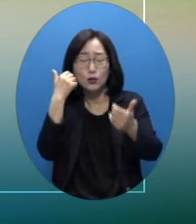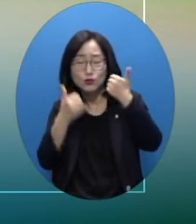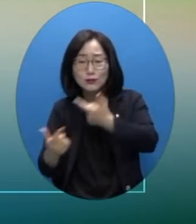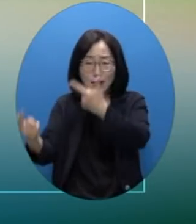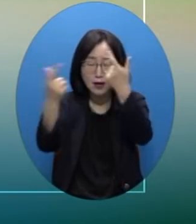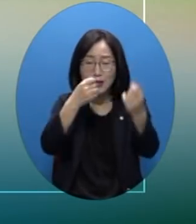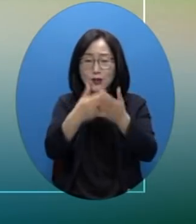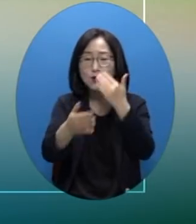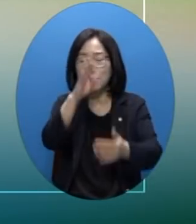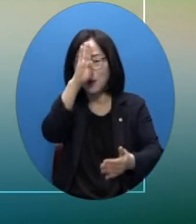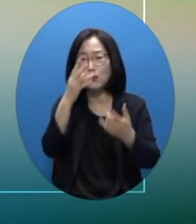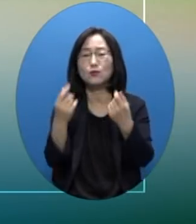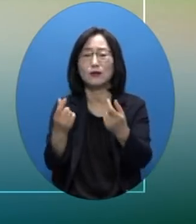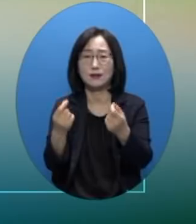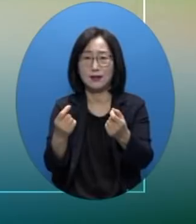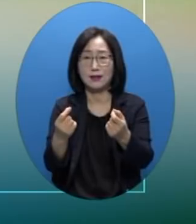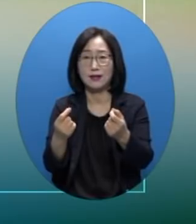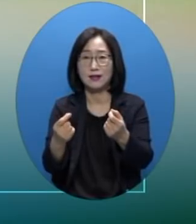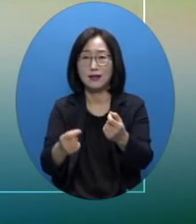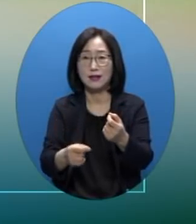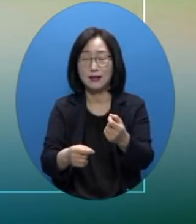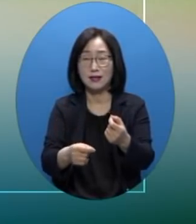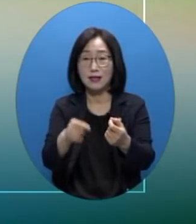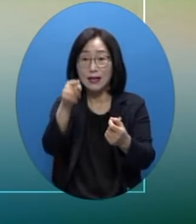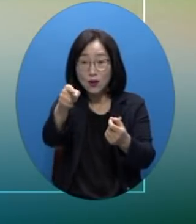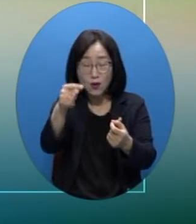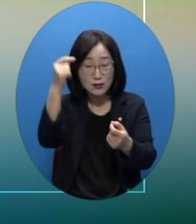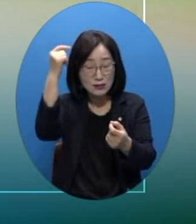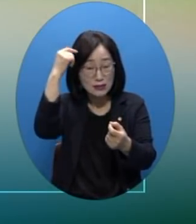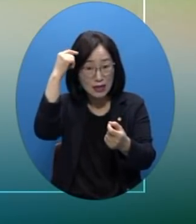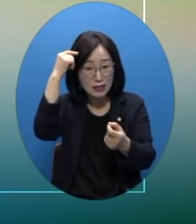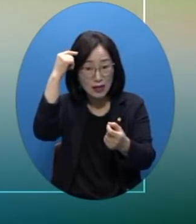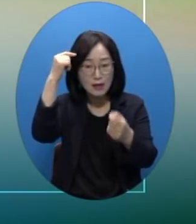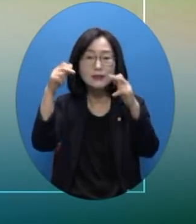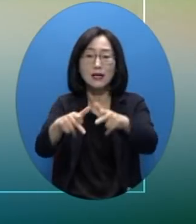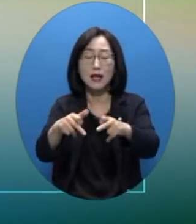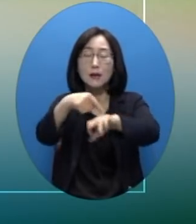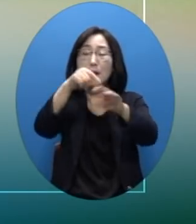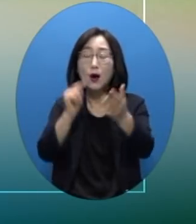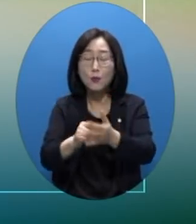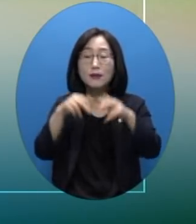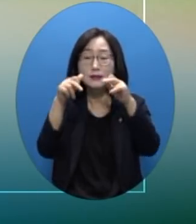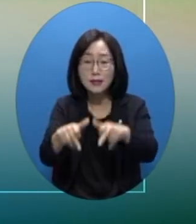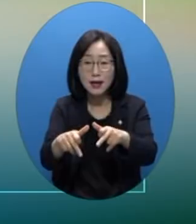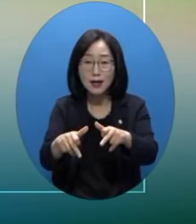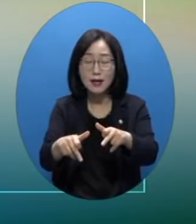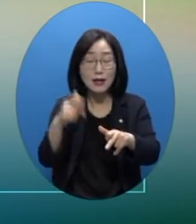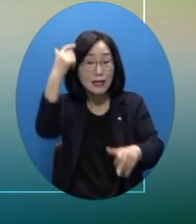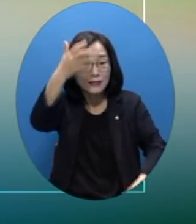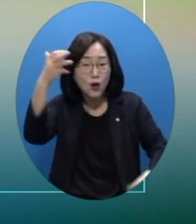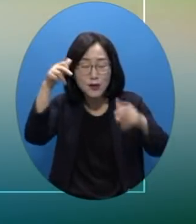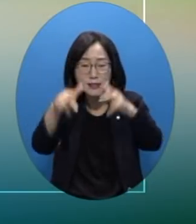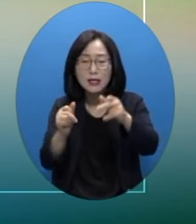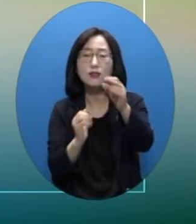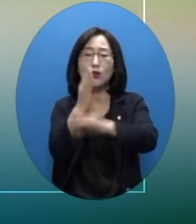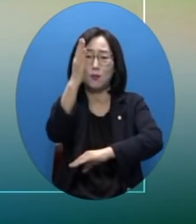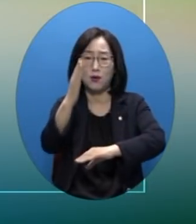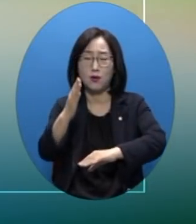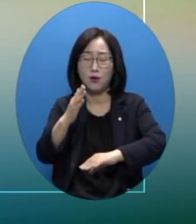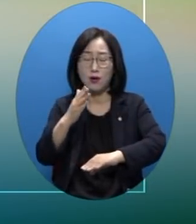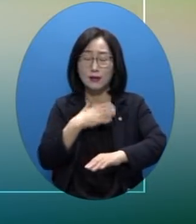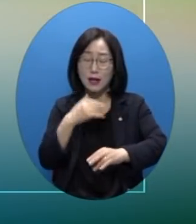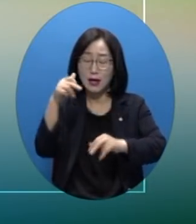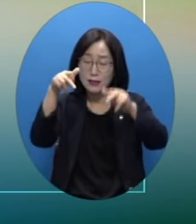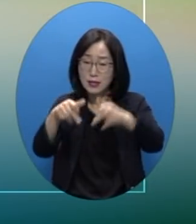있는 질병과 같은 것입니다. 당신을 지배하는 생각의 장애, 마음의 장애, 영의 장애를 뛰어넘어 나의